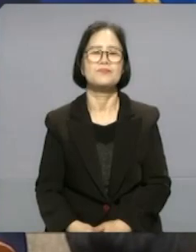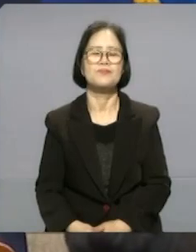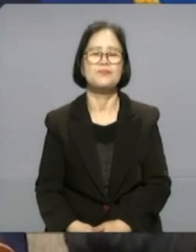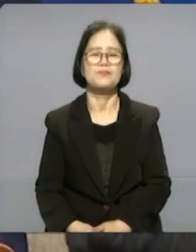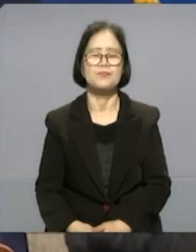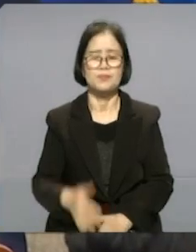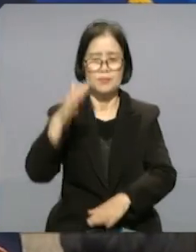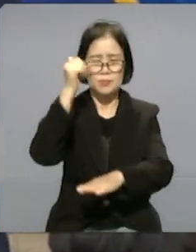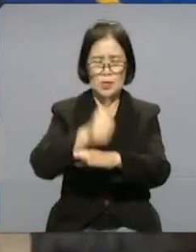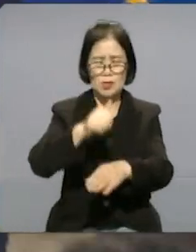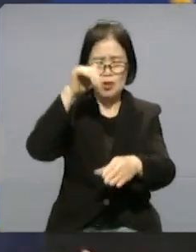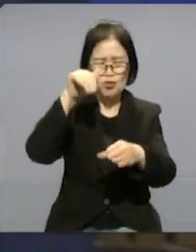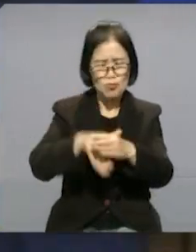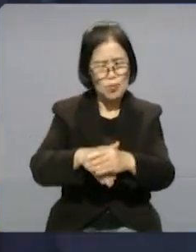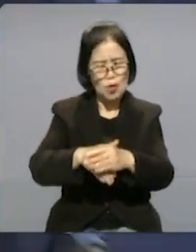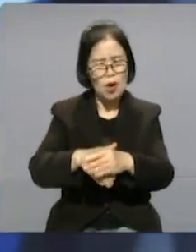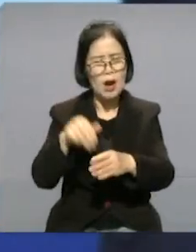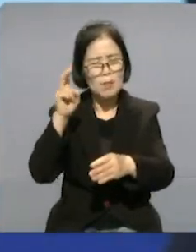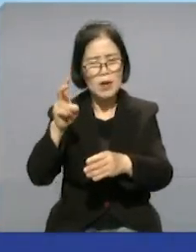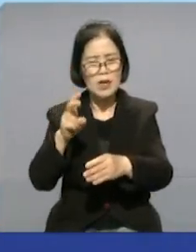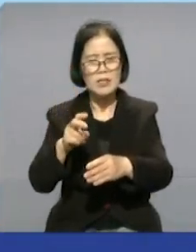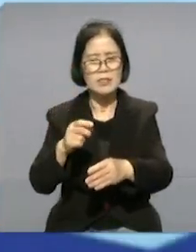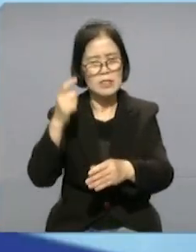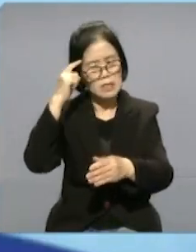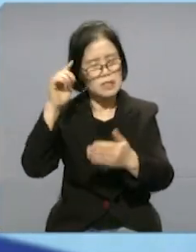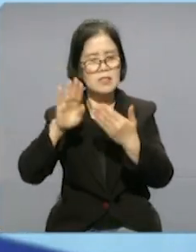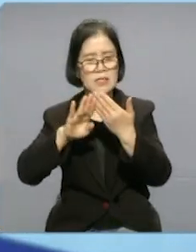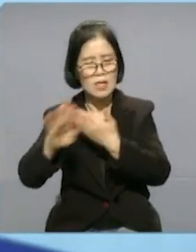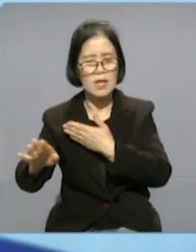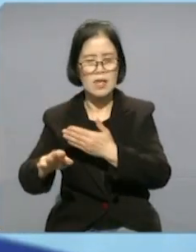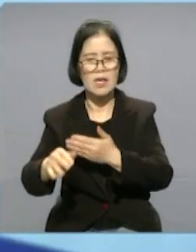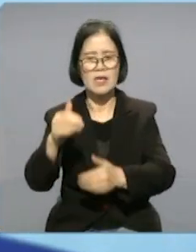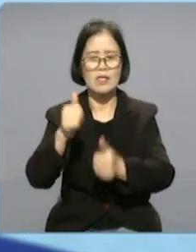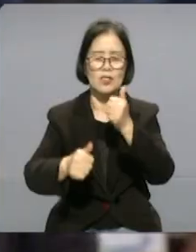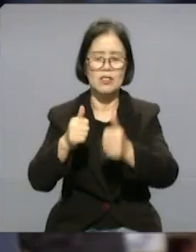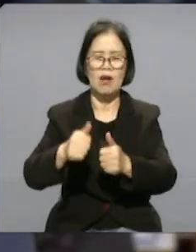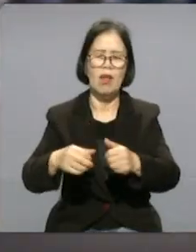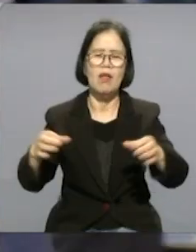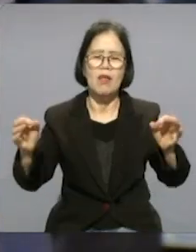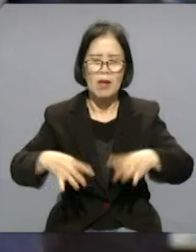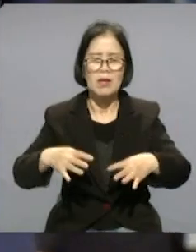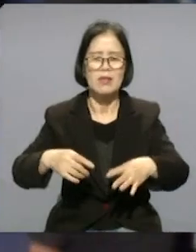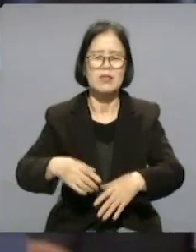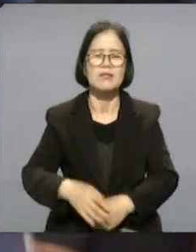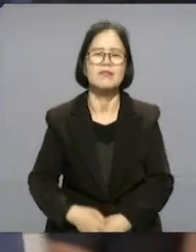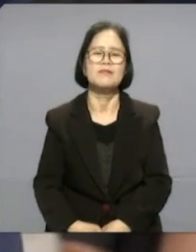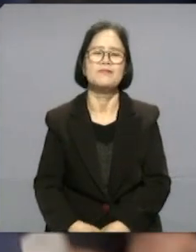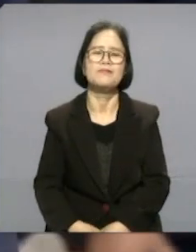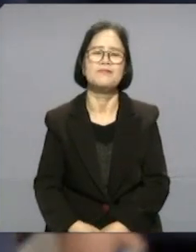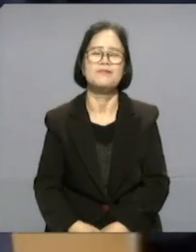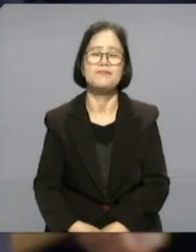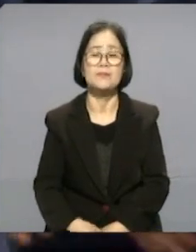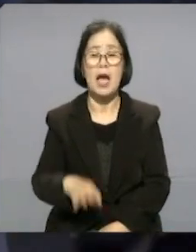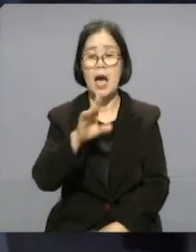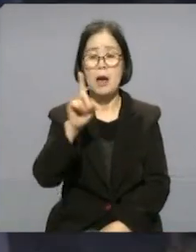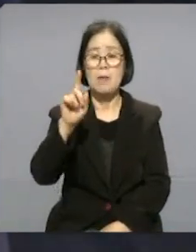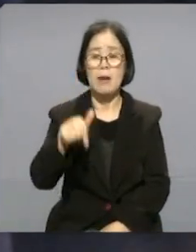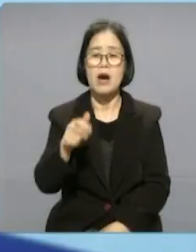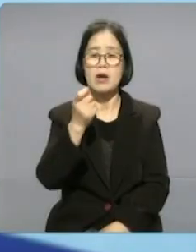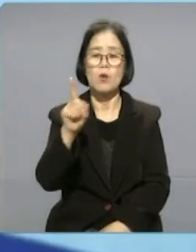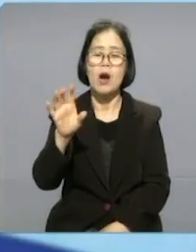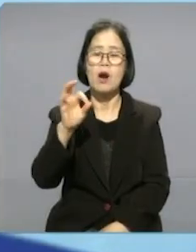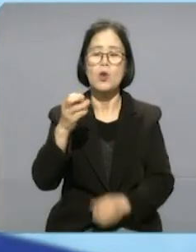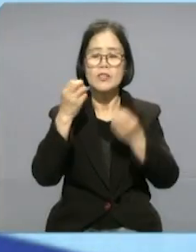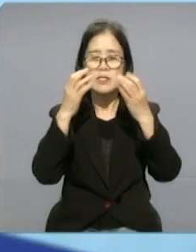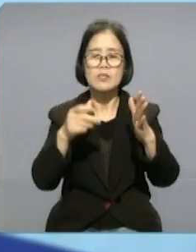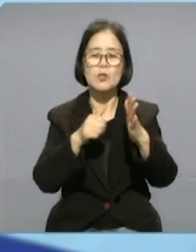결선 투표까지 갈 것이라는 당초 예상과 달리 경선은 싱겁게 끝났습니다. 박광원 신임